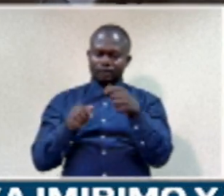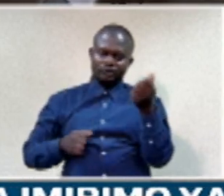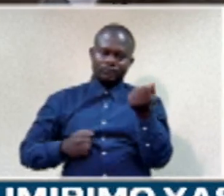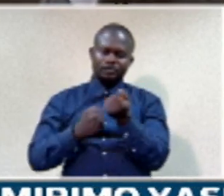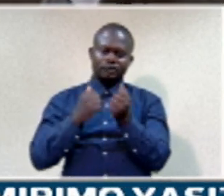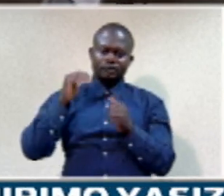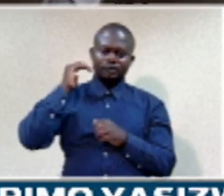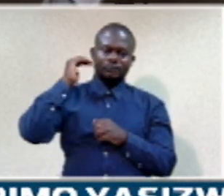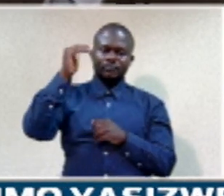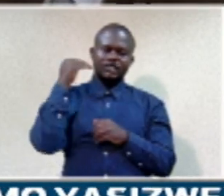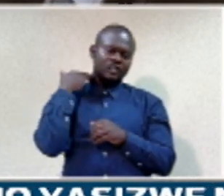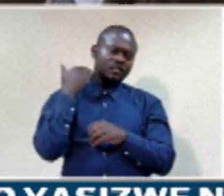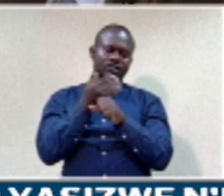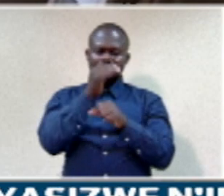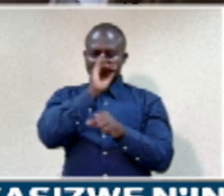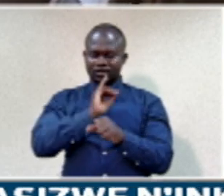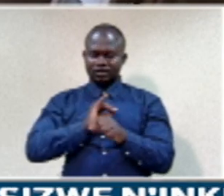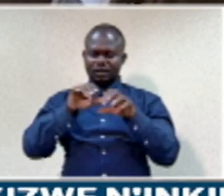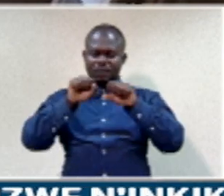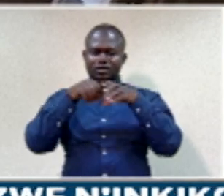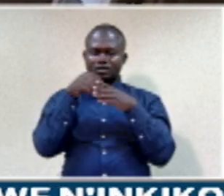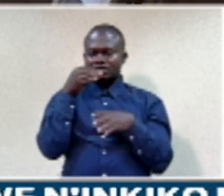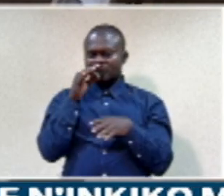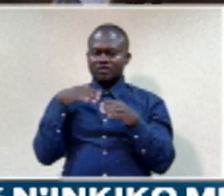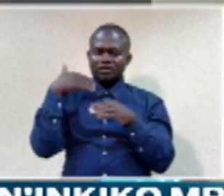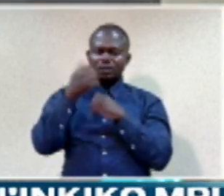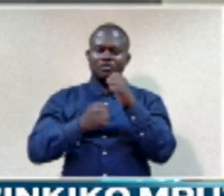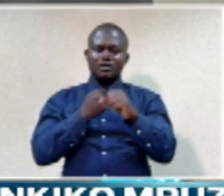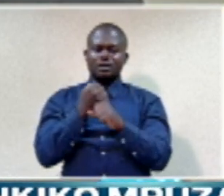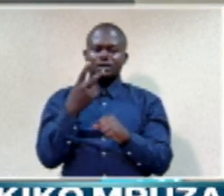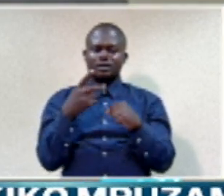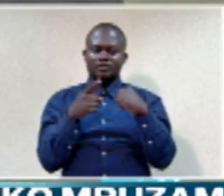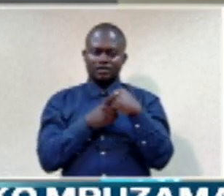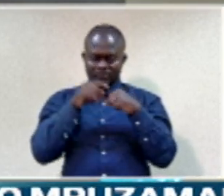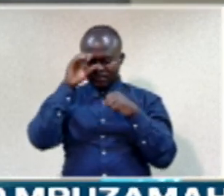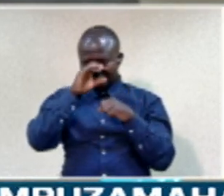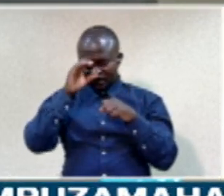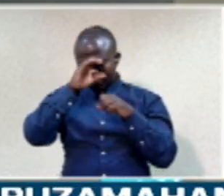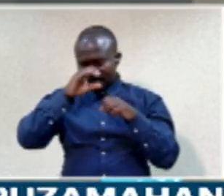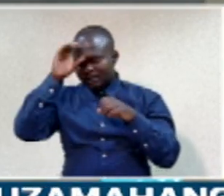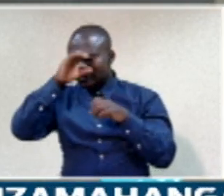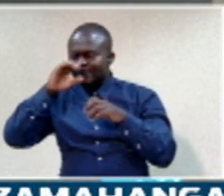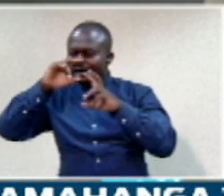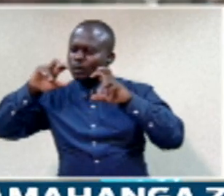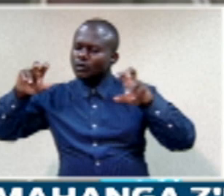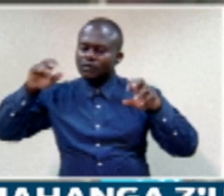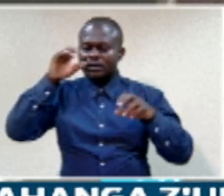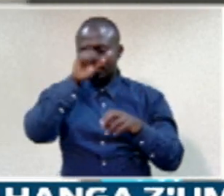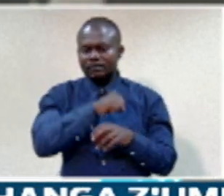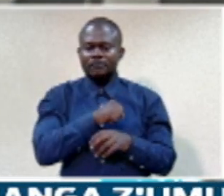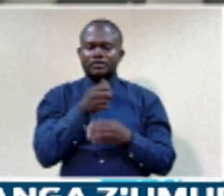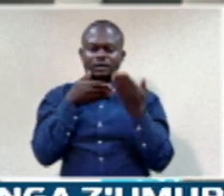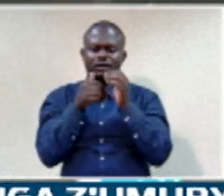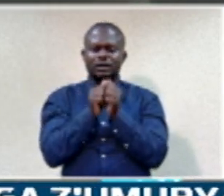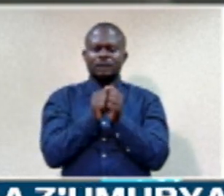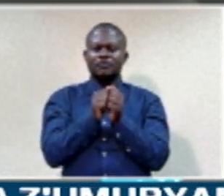mukuru wa Jenoside yakorewe Abatutsi afatiwe mu Faransa nyuma y'imyaka 26 ashakishwa. Mu kiganiro mugenzi wacu Edissa